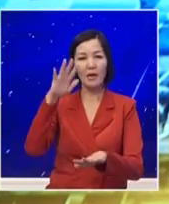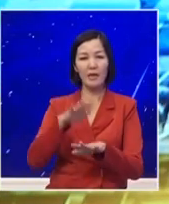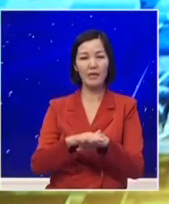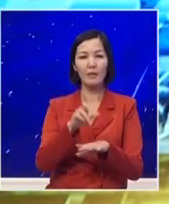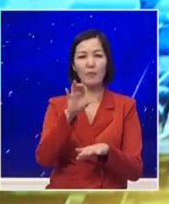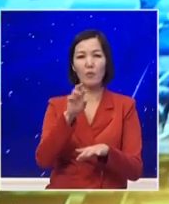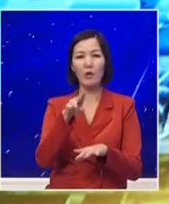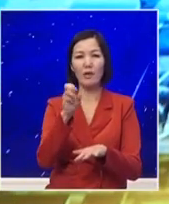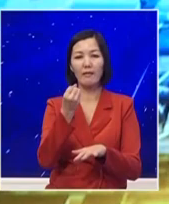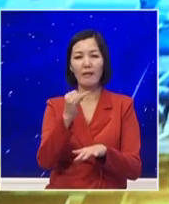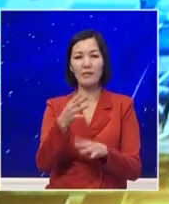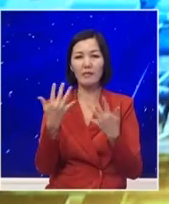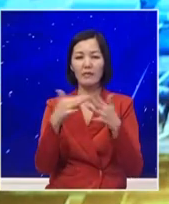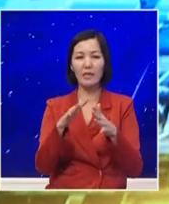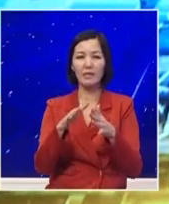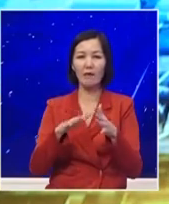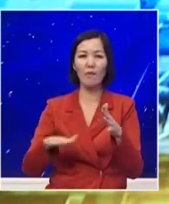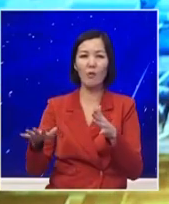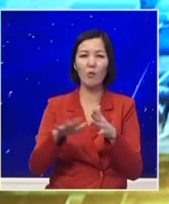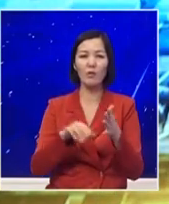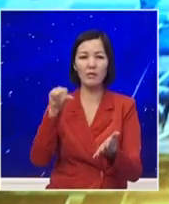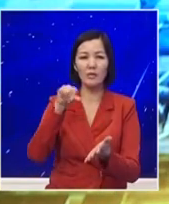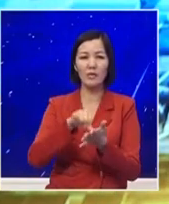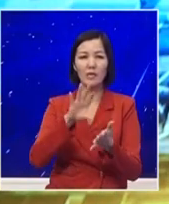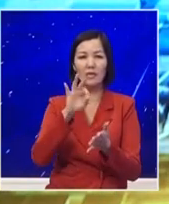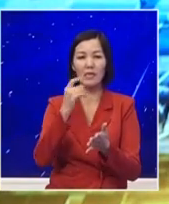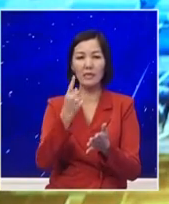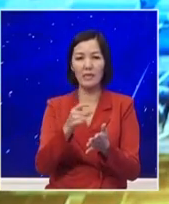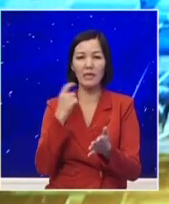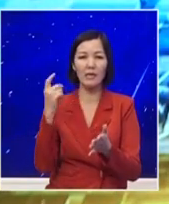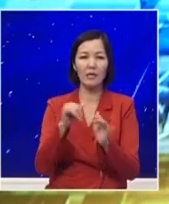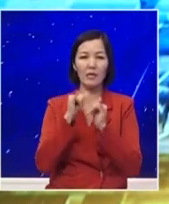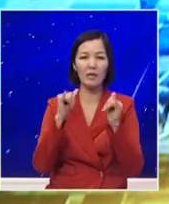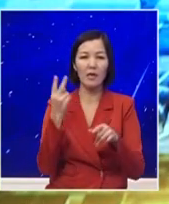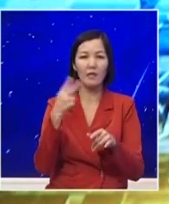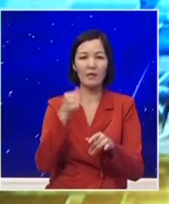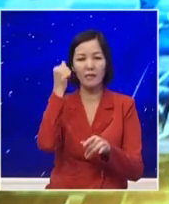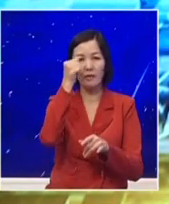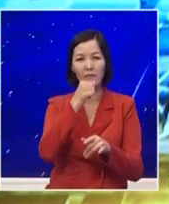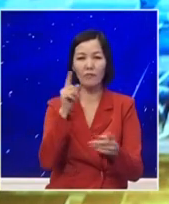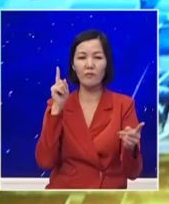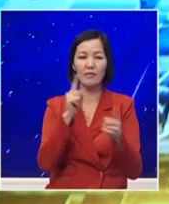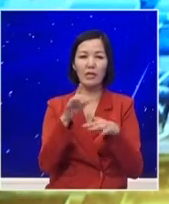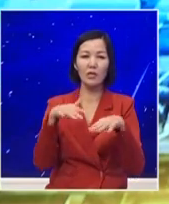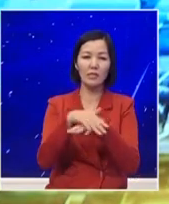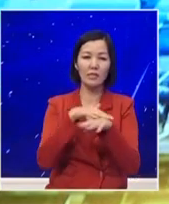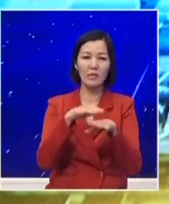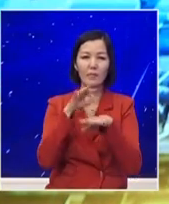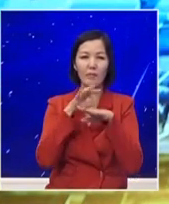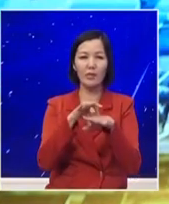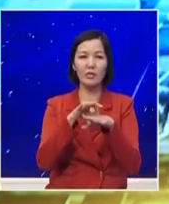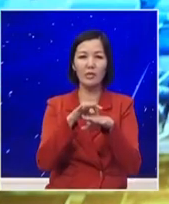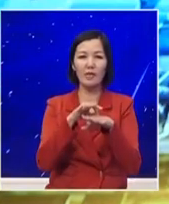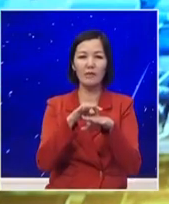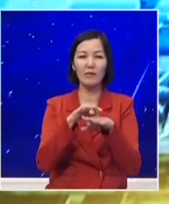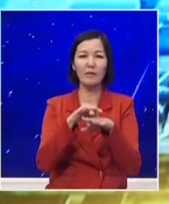Аким Буралдайского сельского округа отчитался о социально-экономическом развитии за 2020 год. Встреча с